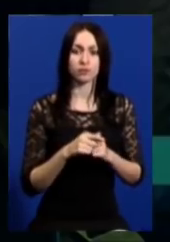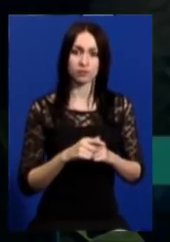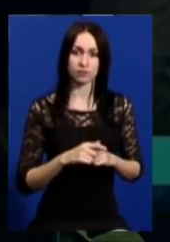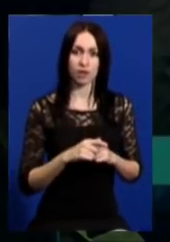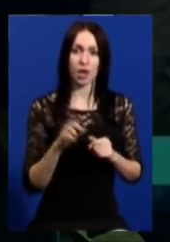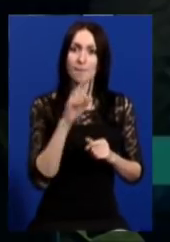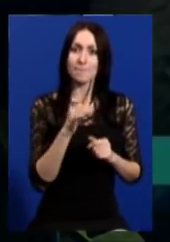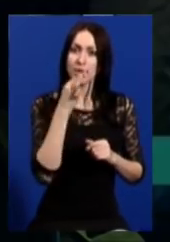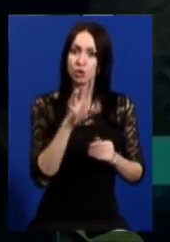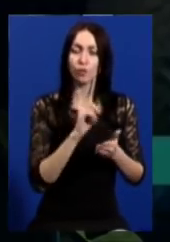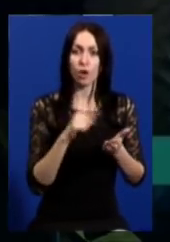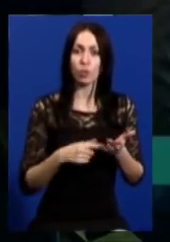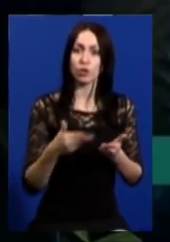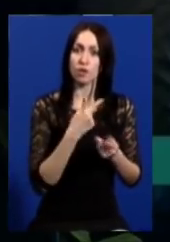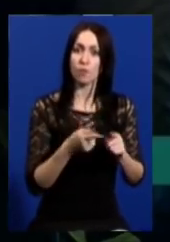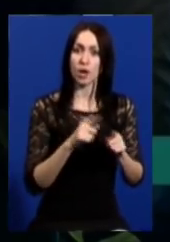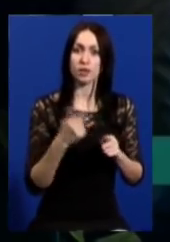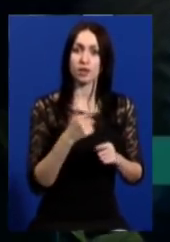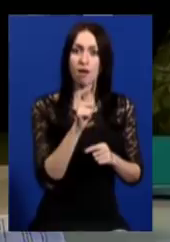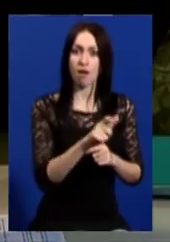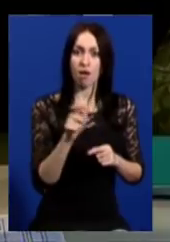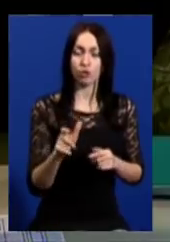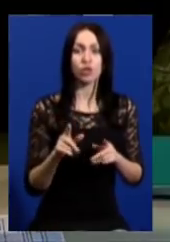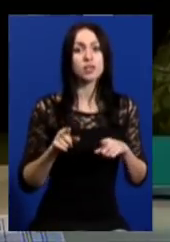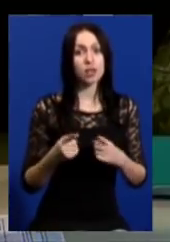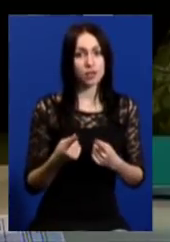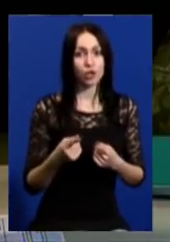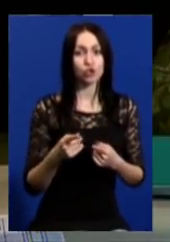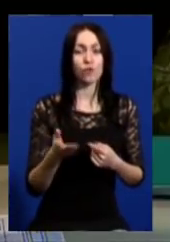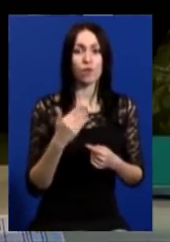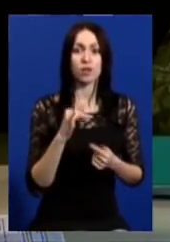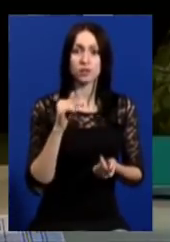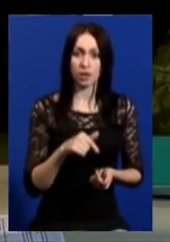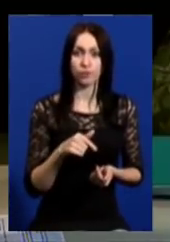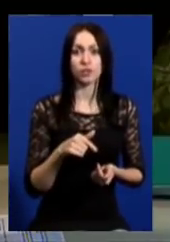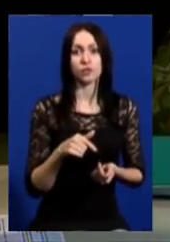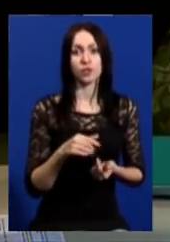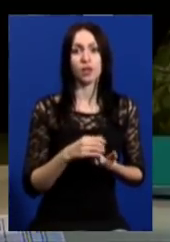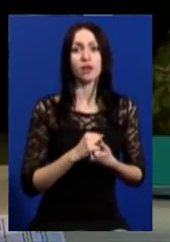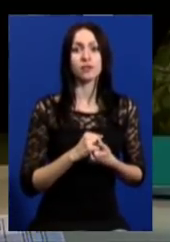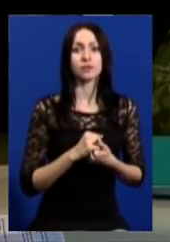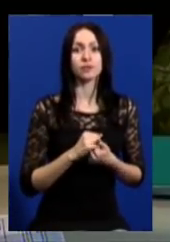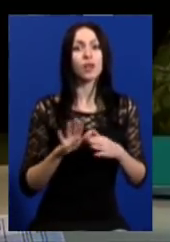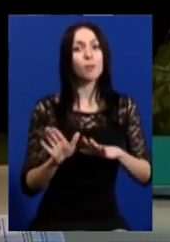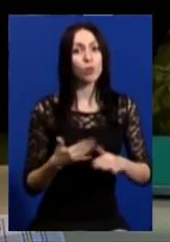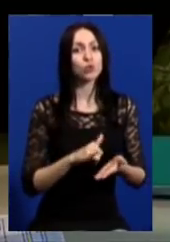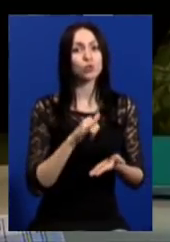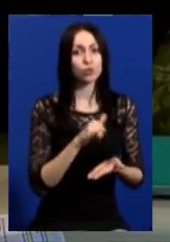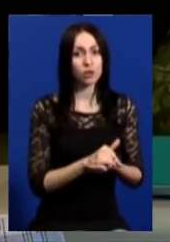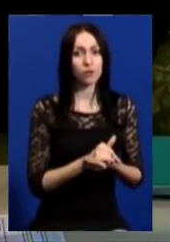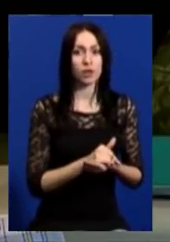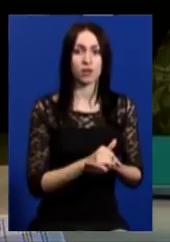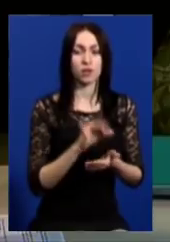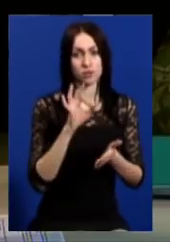Без будь-яких питань ми цих громадян затримали відповідно і після встановлення особи